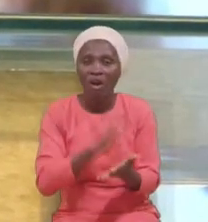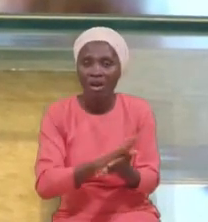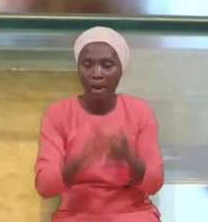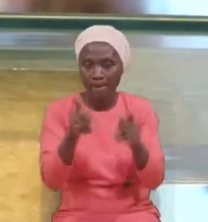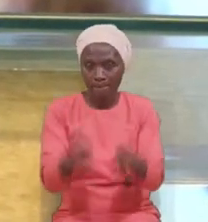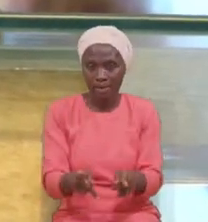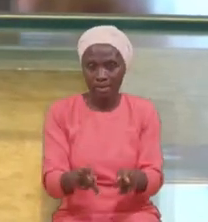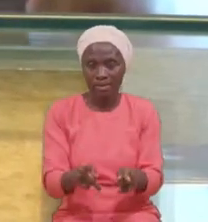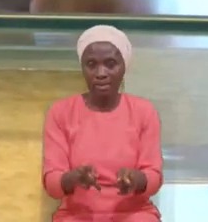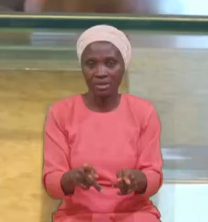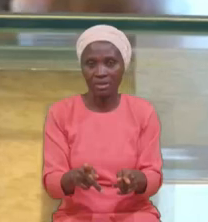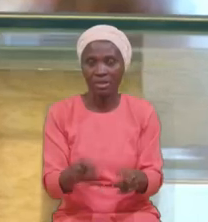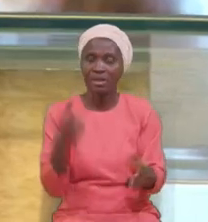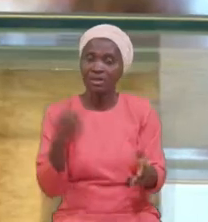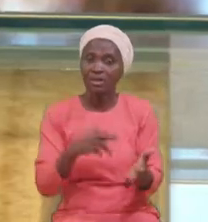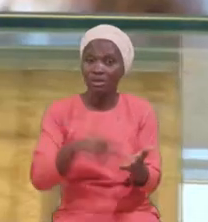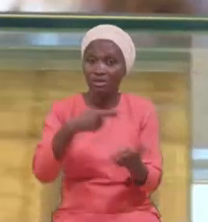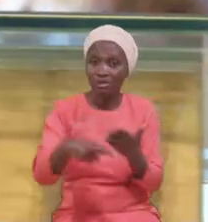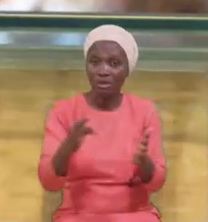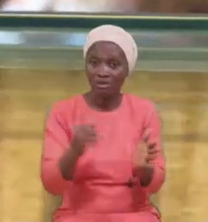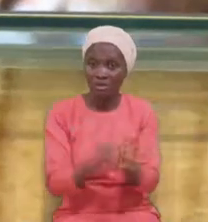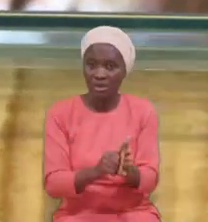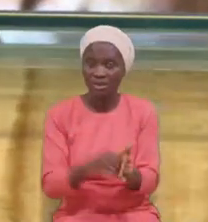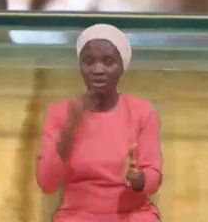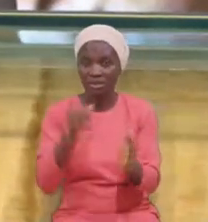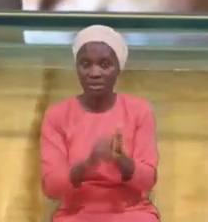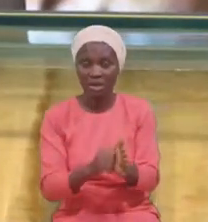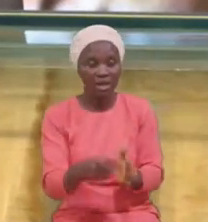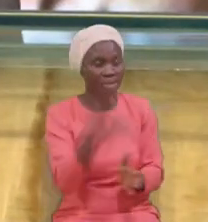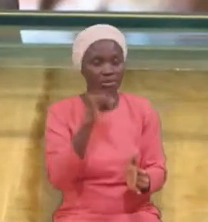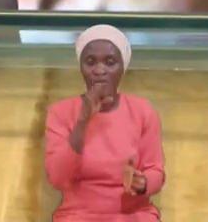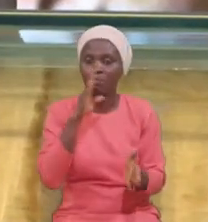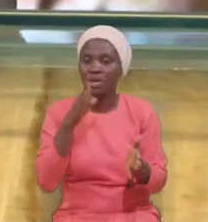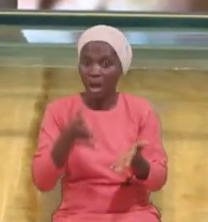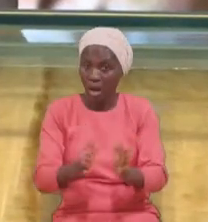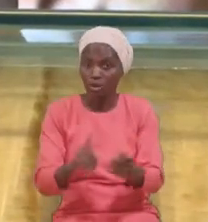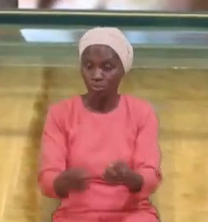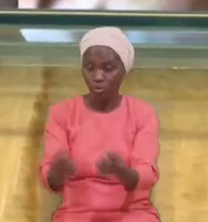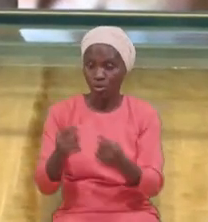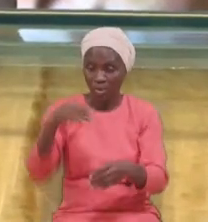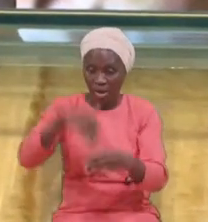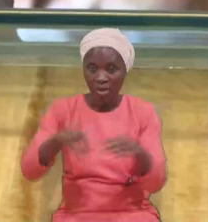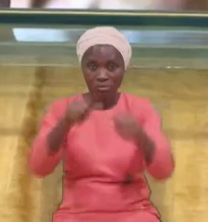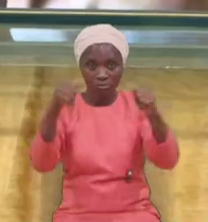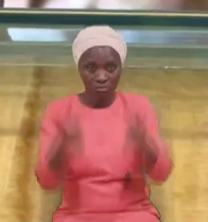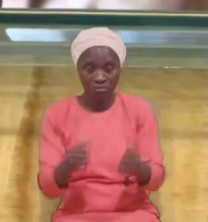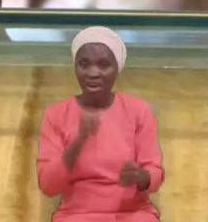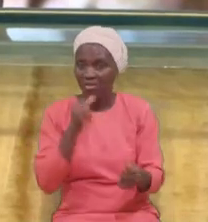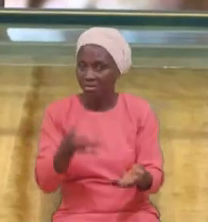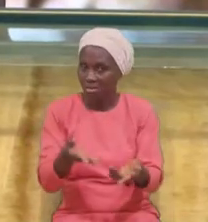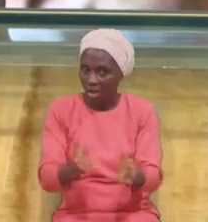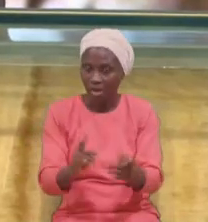44, mais c'est un homme lépreux, il est impur, le sacrificateur le déclarera impur, c'est qu'il ne sera